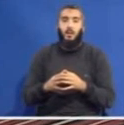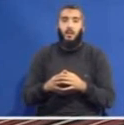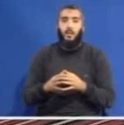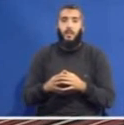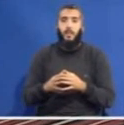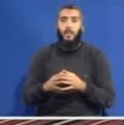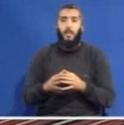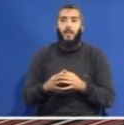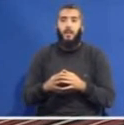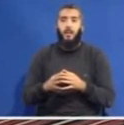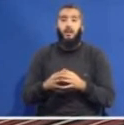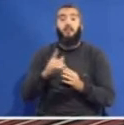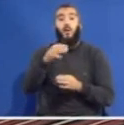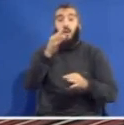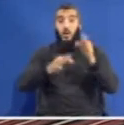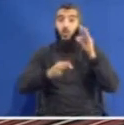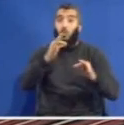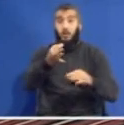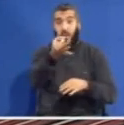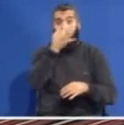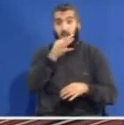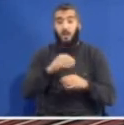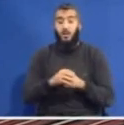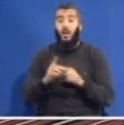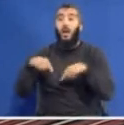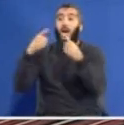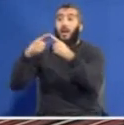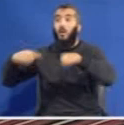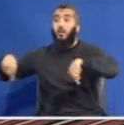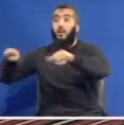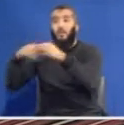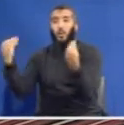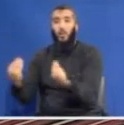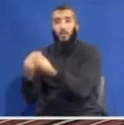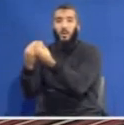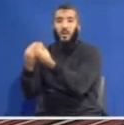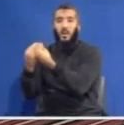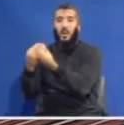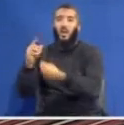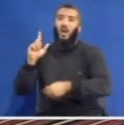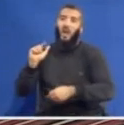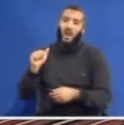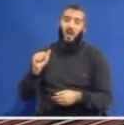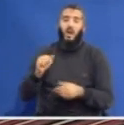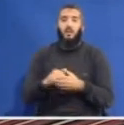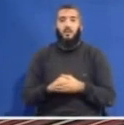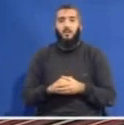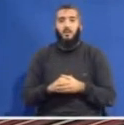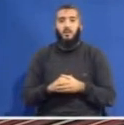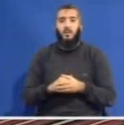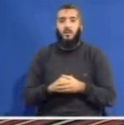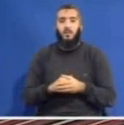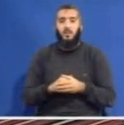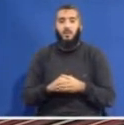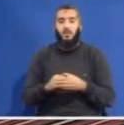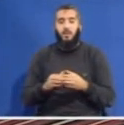المجلس اللي راح يديروا تاع تحول على القضاء لما تولي فيها خسائر كبيره، وهما ما عندهمش مشاكل باش